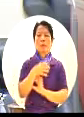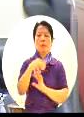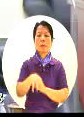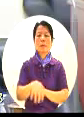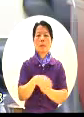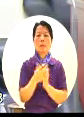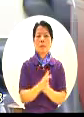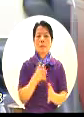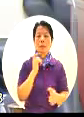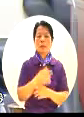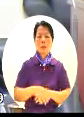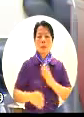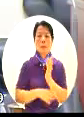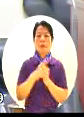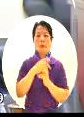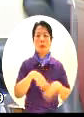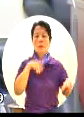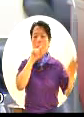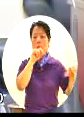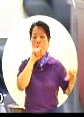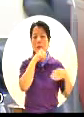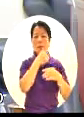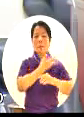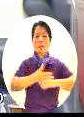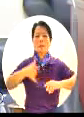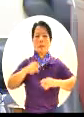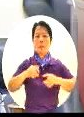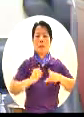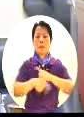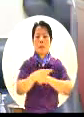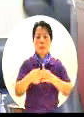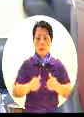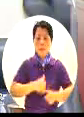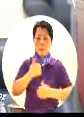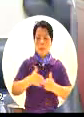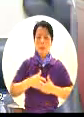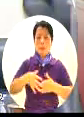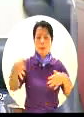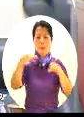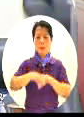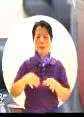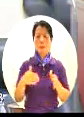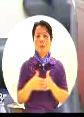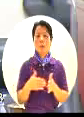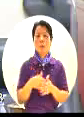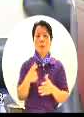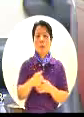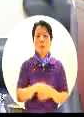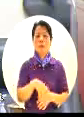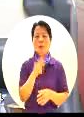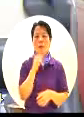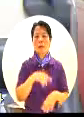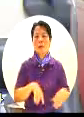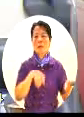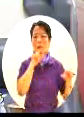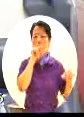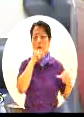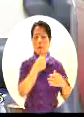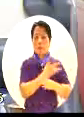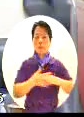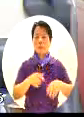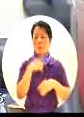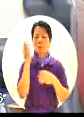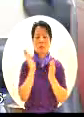区，鸿海已经实质的进驻了哈。咱只能讲啊，鸿海用假的哈，结